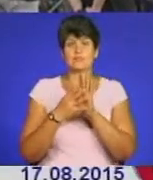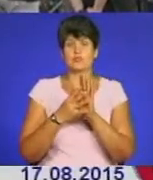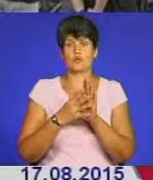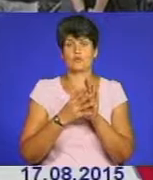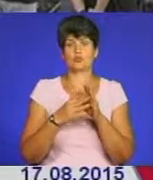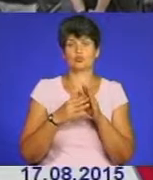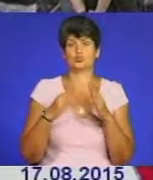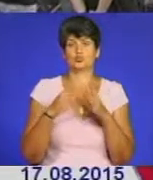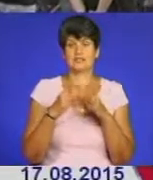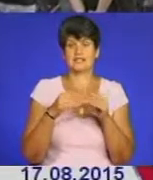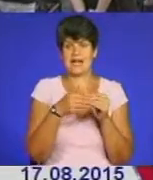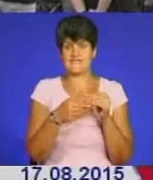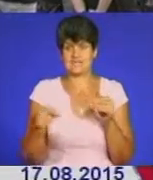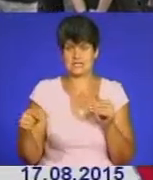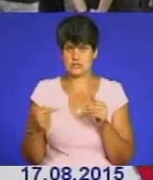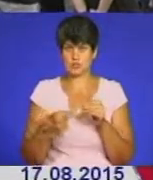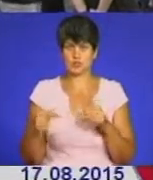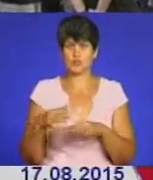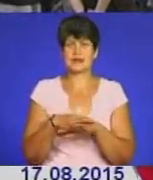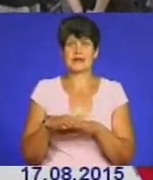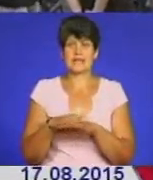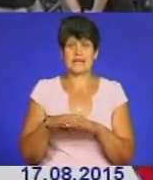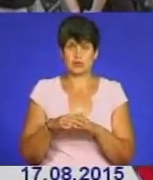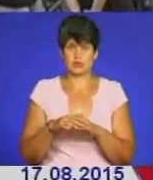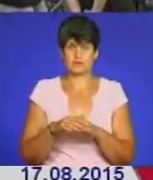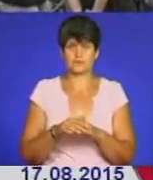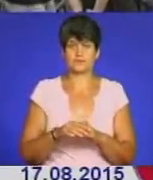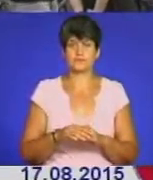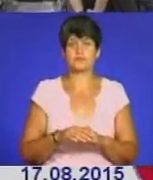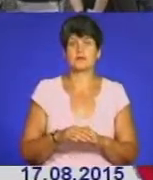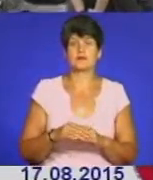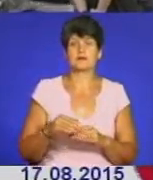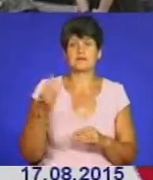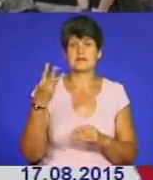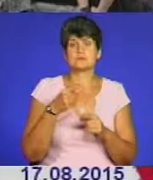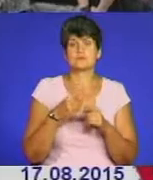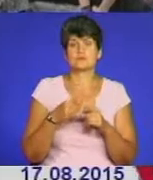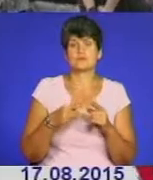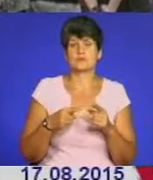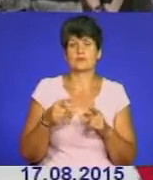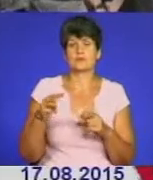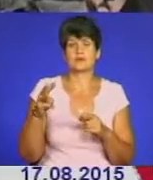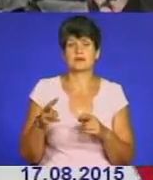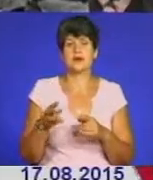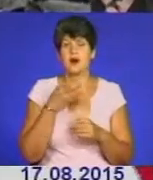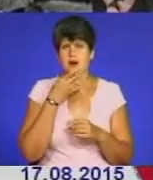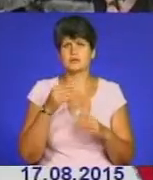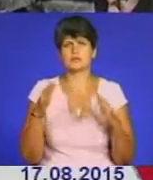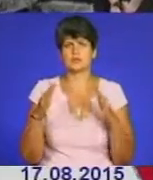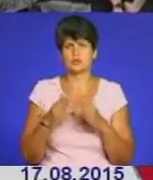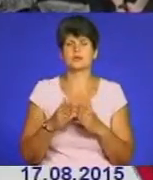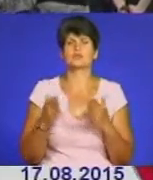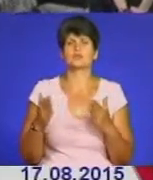а внизу ринок. Ринок з висотою потолка 3,5 метра, гарний будинок, щоб покращити